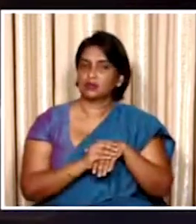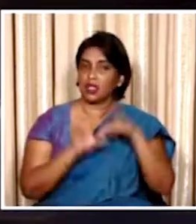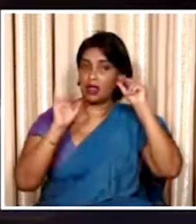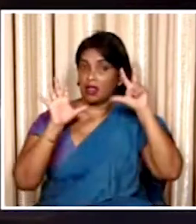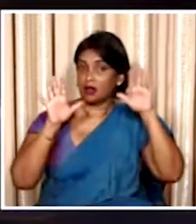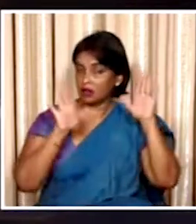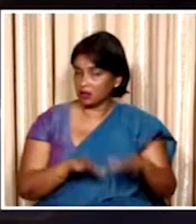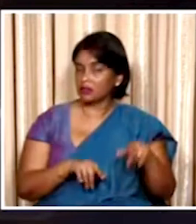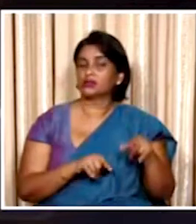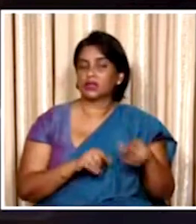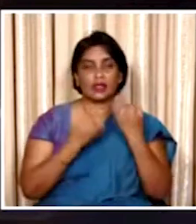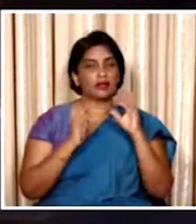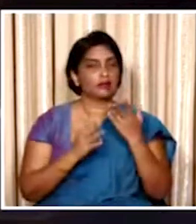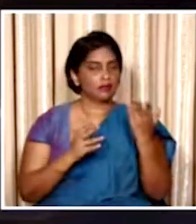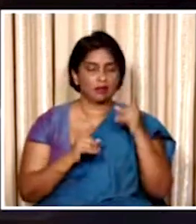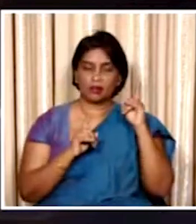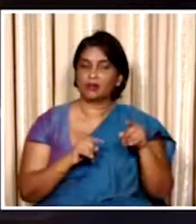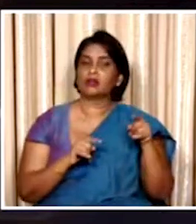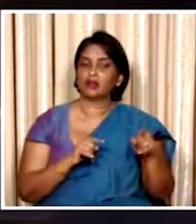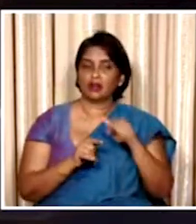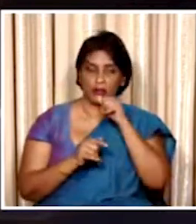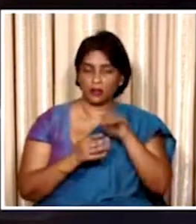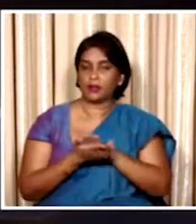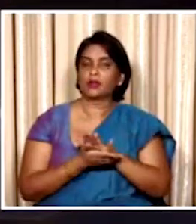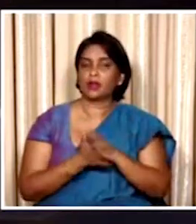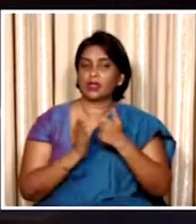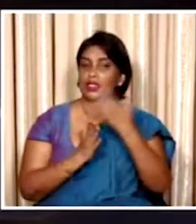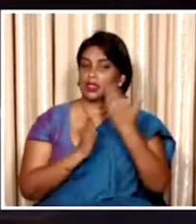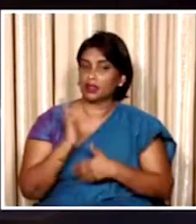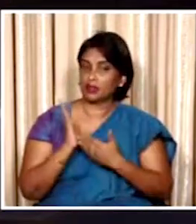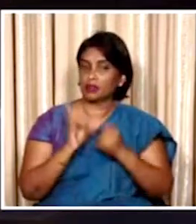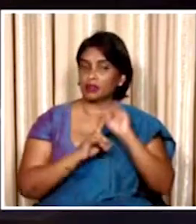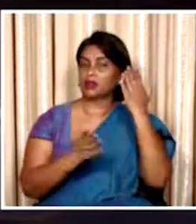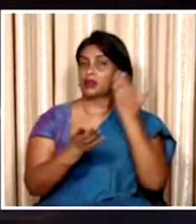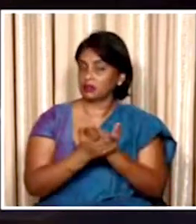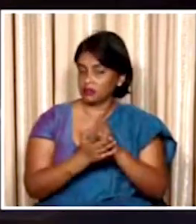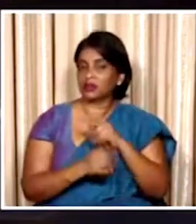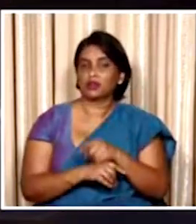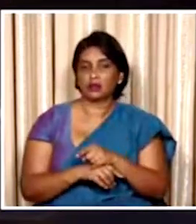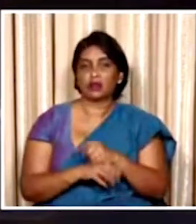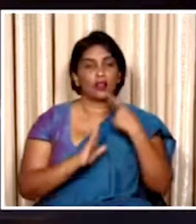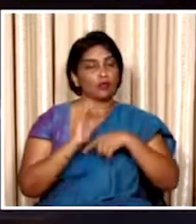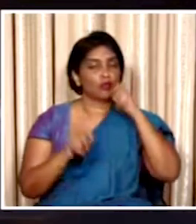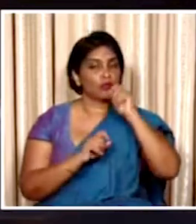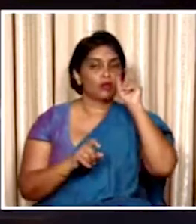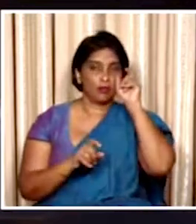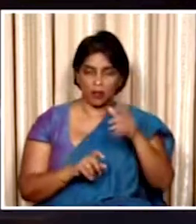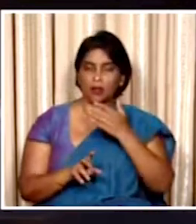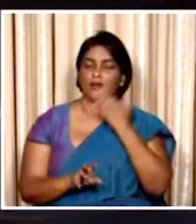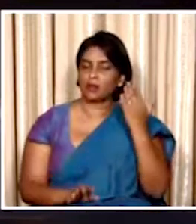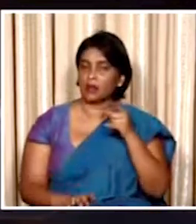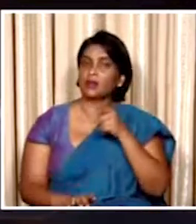වෙනකන් තියාගෙන නිදහස් කරන්න. ඒ නිසා ඉතා පැහැදිලිව මේ වර්තාව හැන්සාඩ් ගත කරලා තියෙනවා. ඒ නිසා රටේ ජනතාවට දැක්ක බලා ගන්න